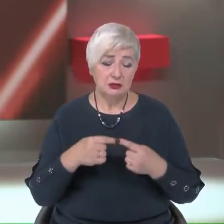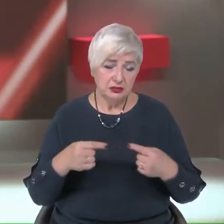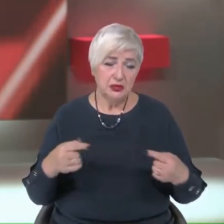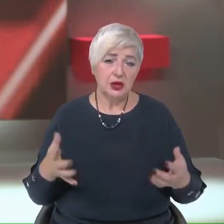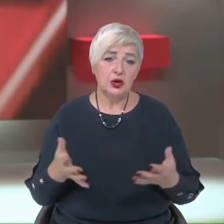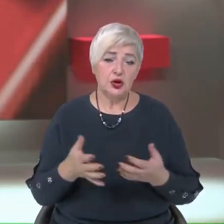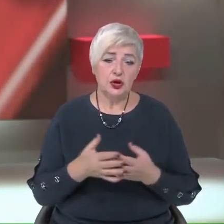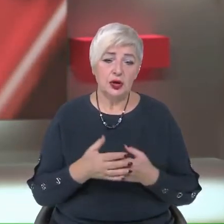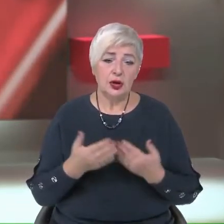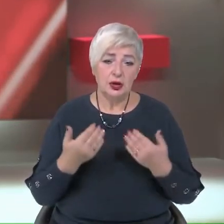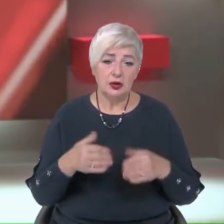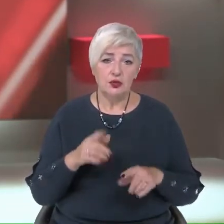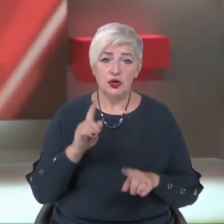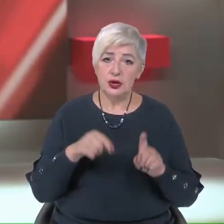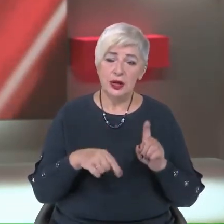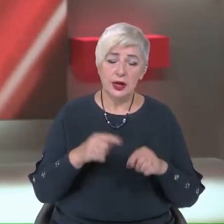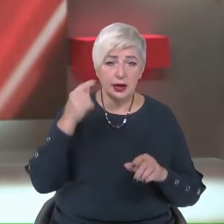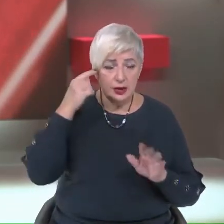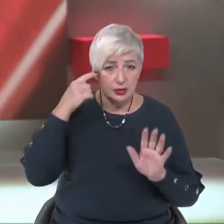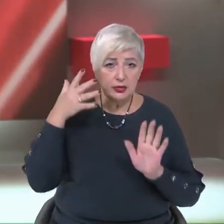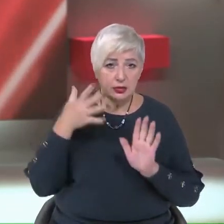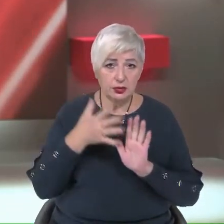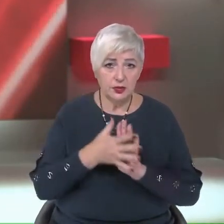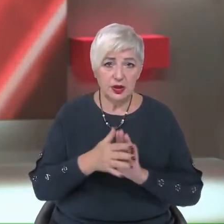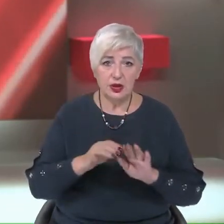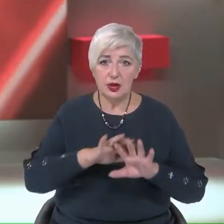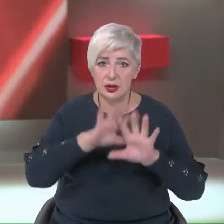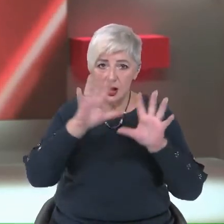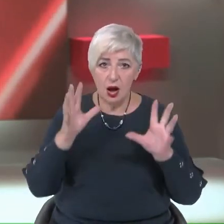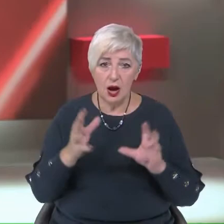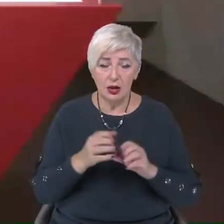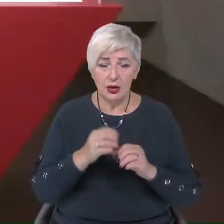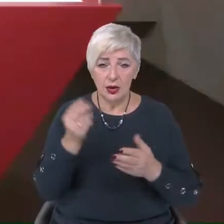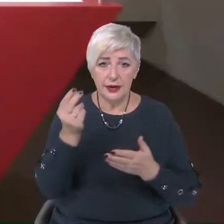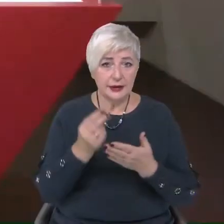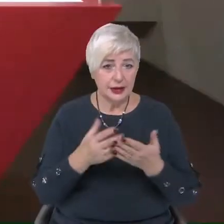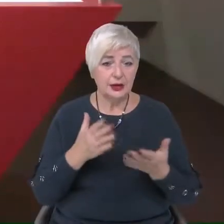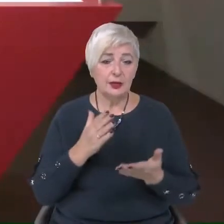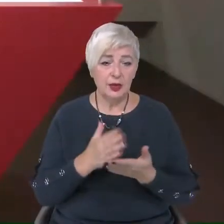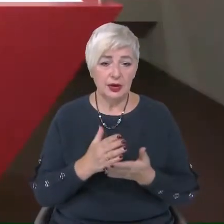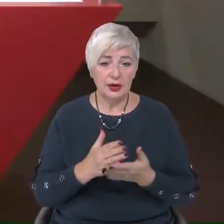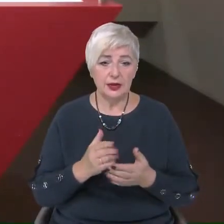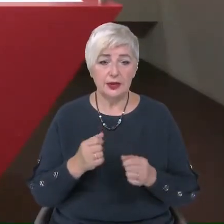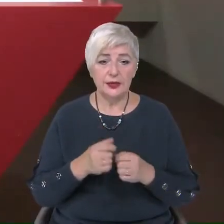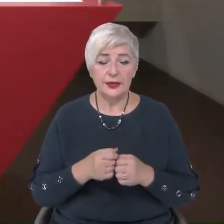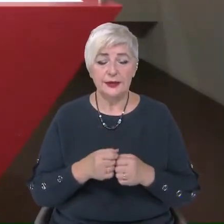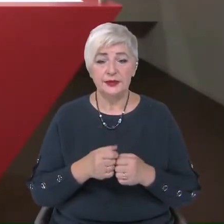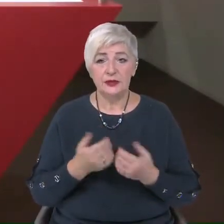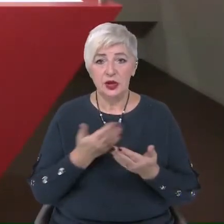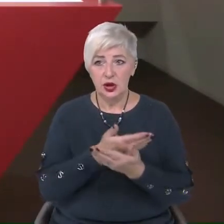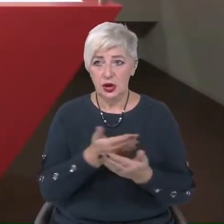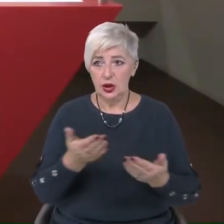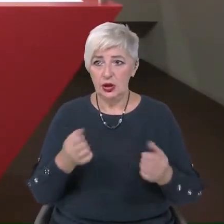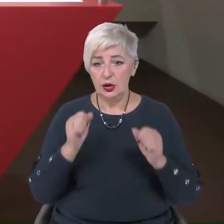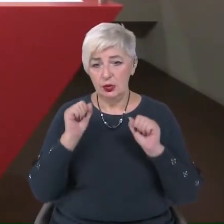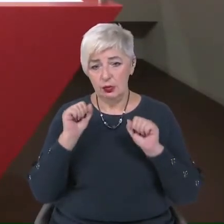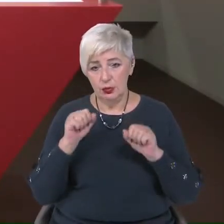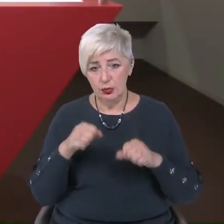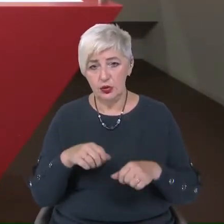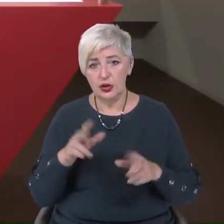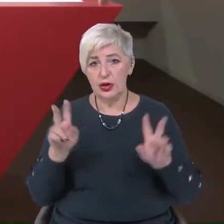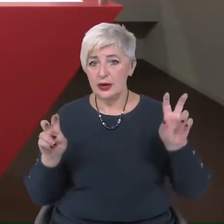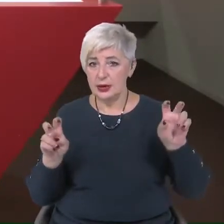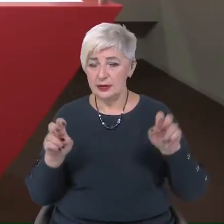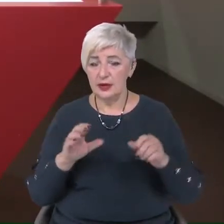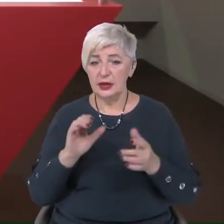вже деяке розуміння загальної картини мається. Тобто якщо просто виразитись, їх можна називати айтішниками